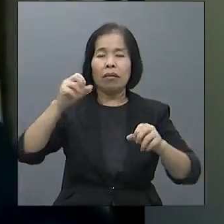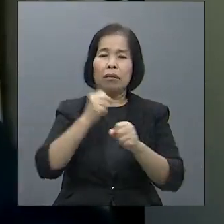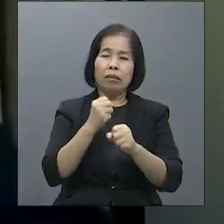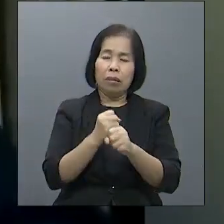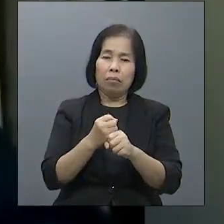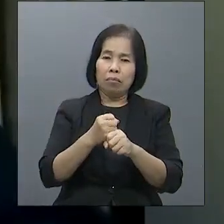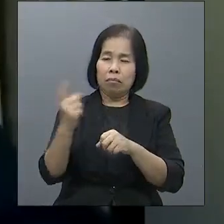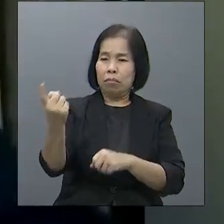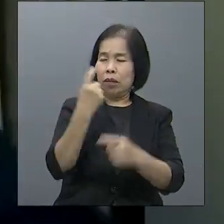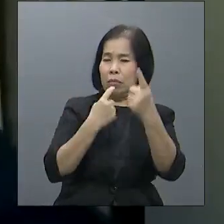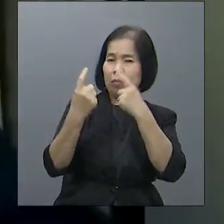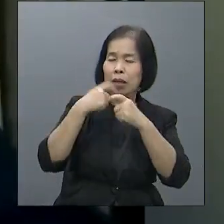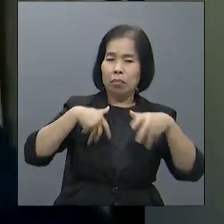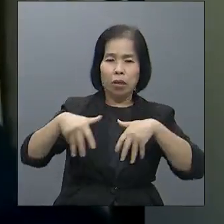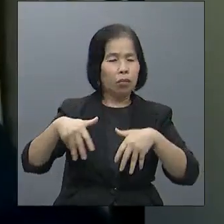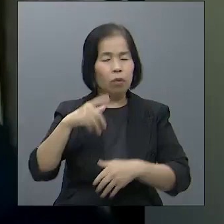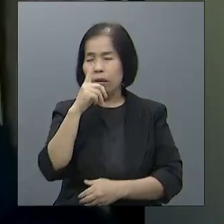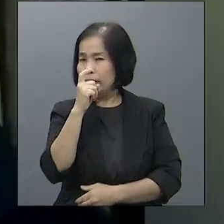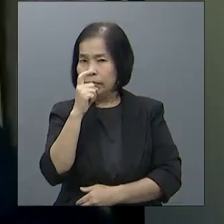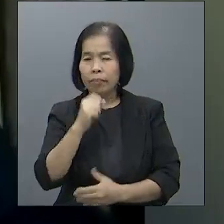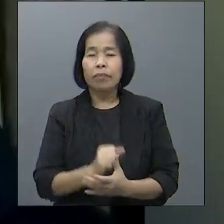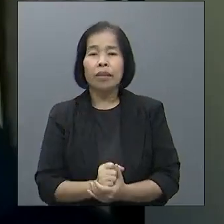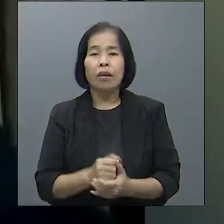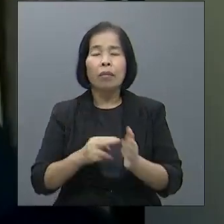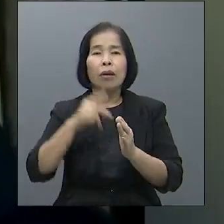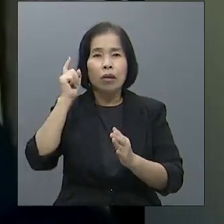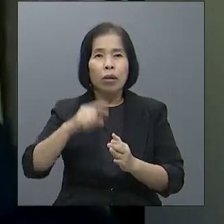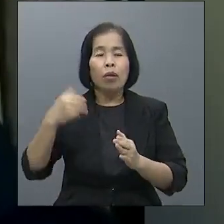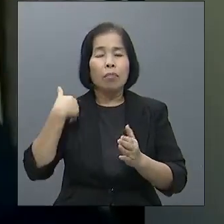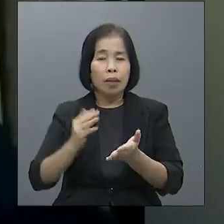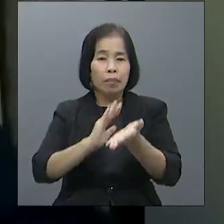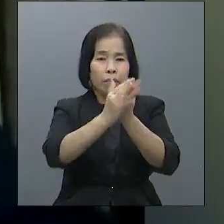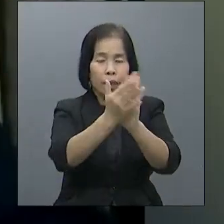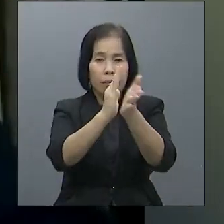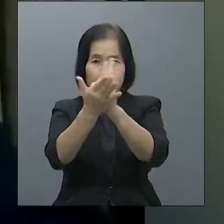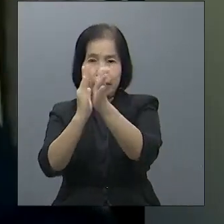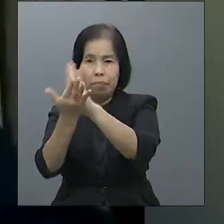เรนนั้นอยู่ไม่ได้แล้ครับ มัต้องเกิดการเปลยนแปลง อย่างถอร่าถังคณ